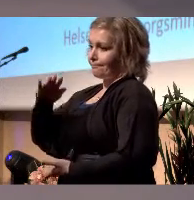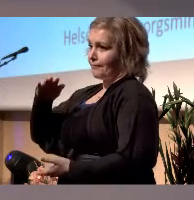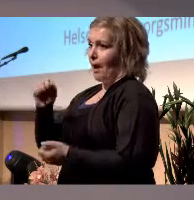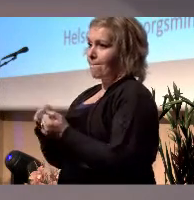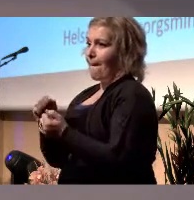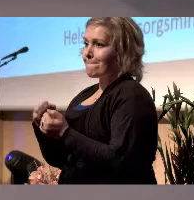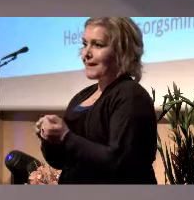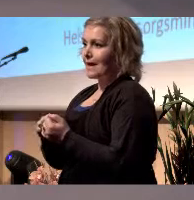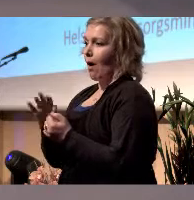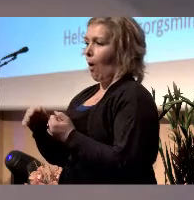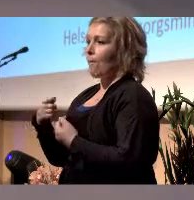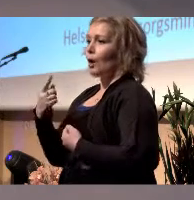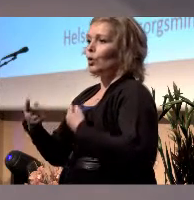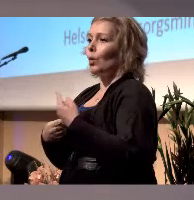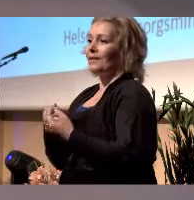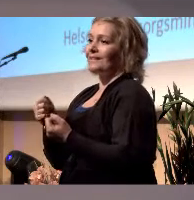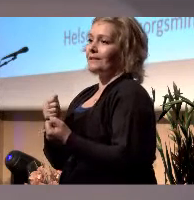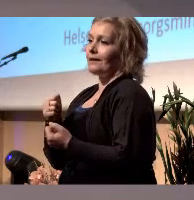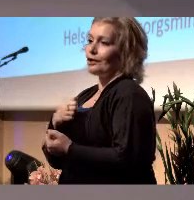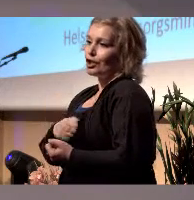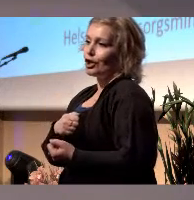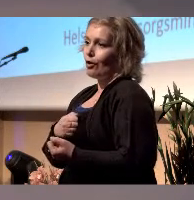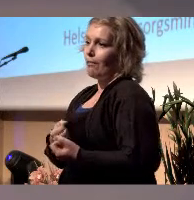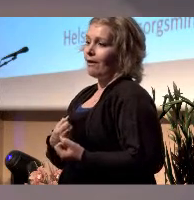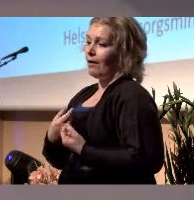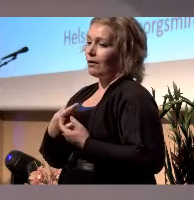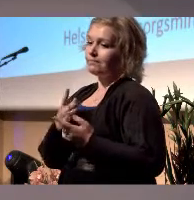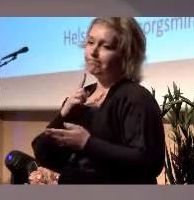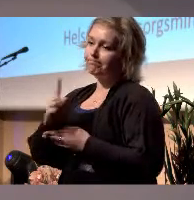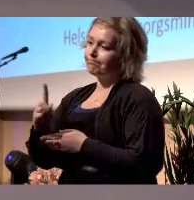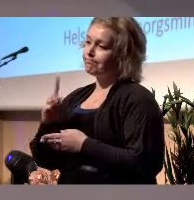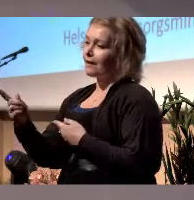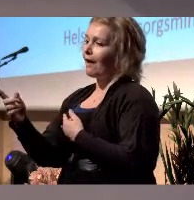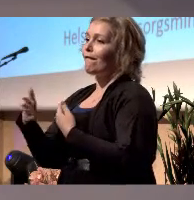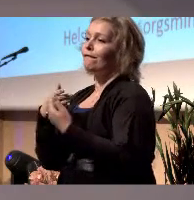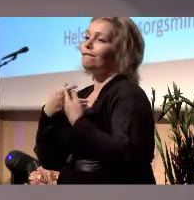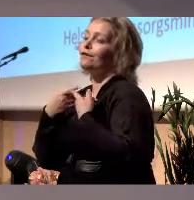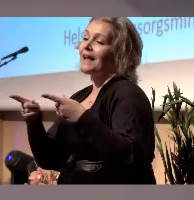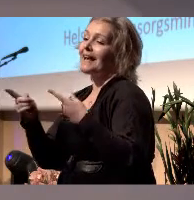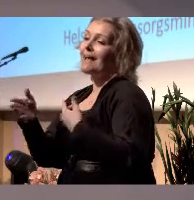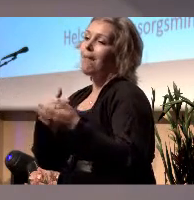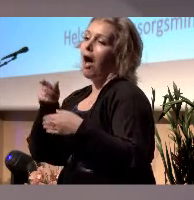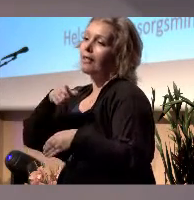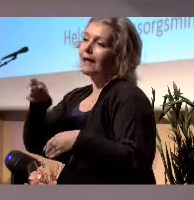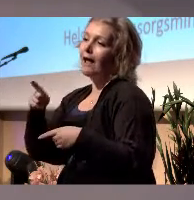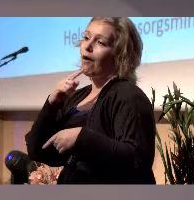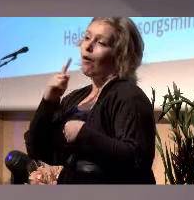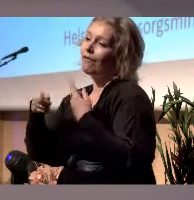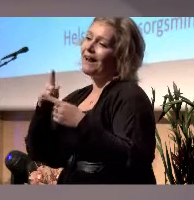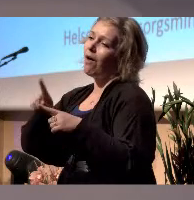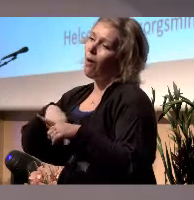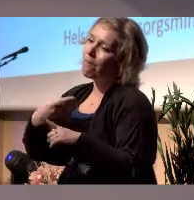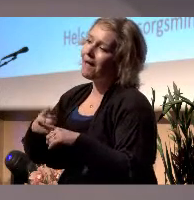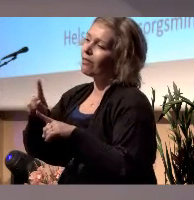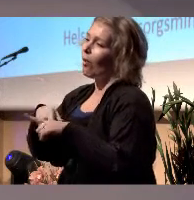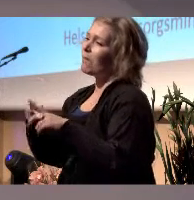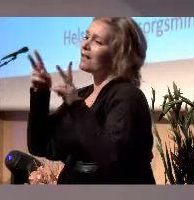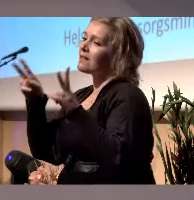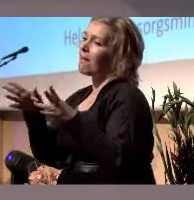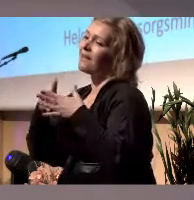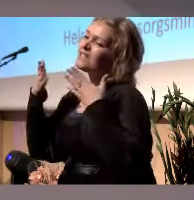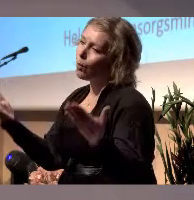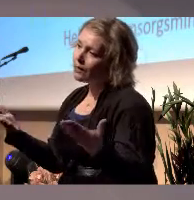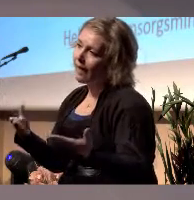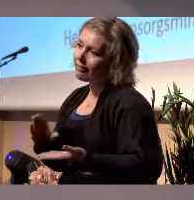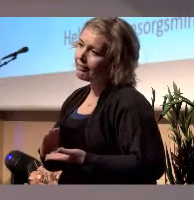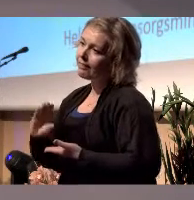om den kroniske sykdommen mellom ulike behandlere og forteller den samme historien om igjen og om igjen. Og dette